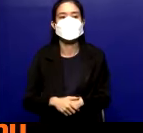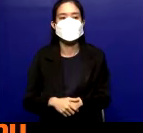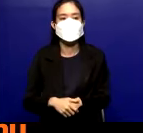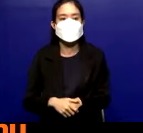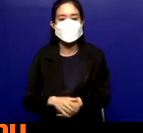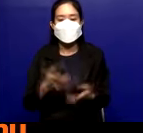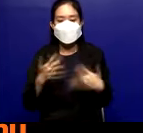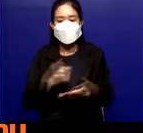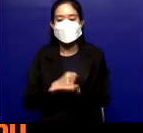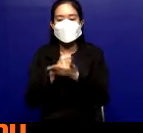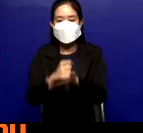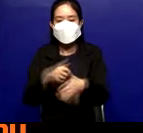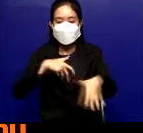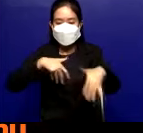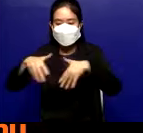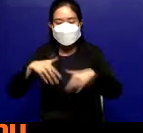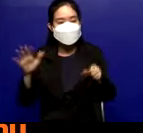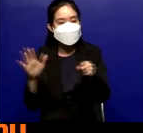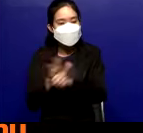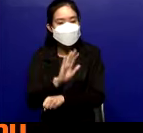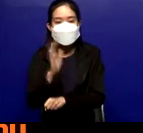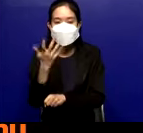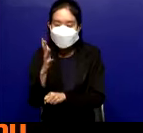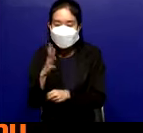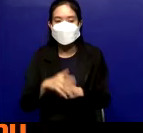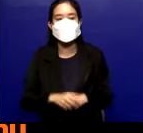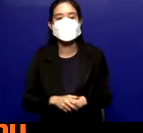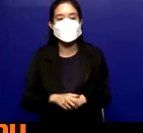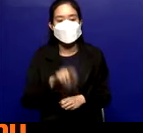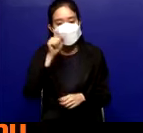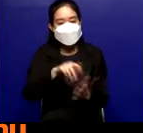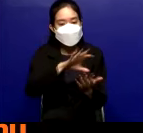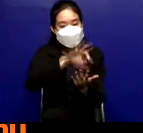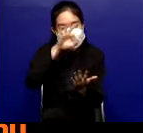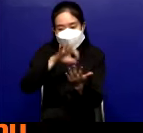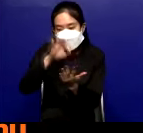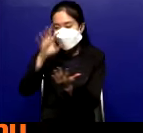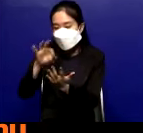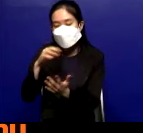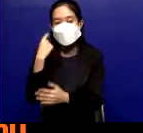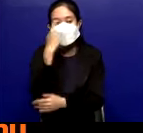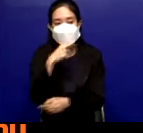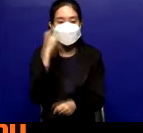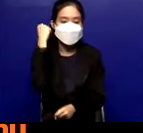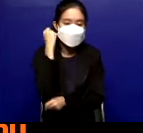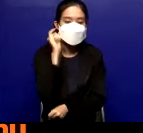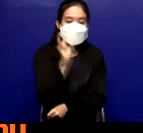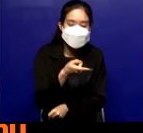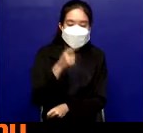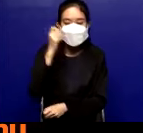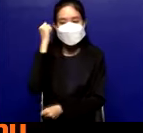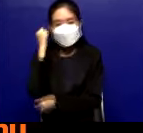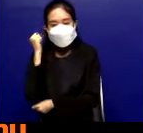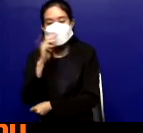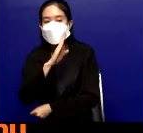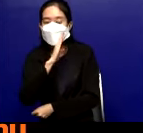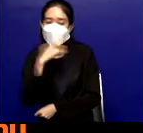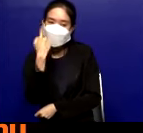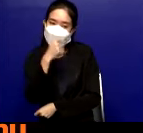ดกรองอีกว่าใครจนใครไม่จนซึ่งพรรคก้าวไกลเองเนี่ยยืนยันมาตลอดว่าควรเป็นสวัสดิการแบบทั่วหน้